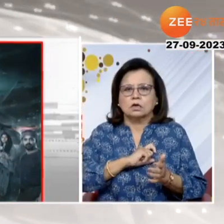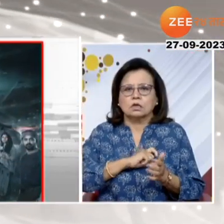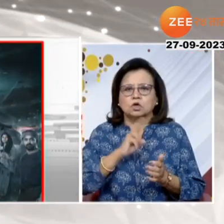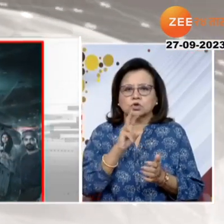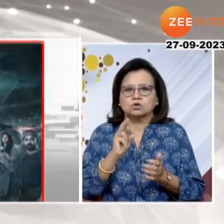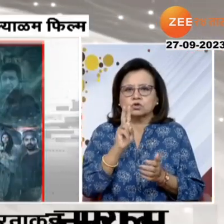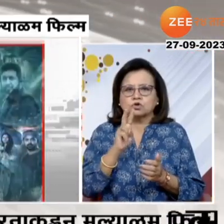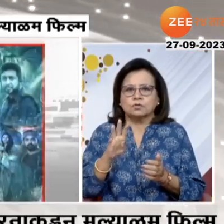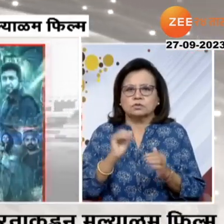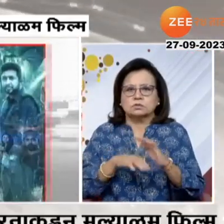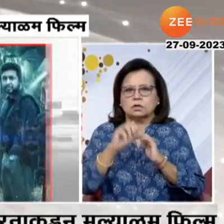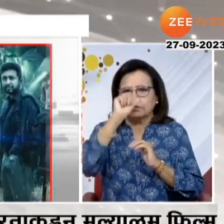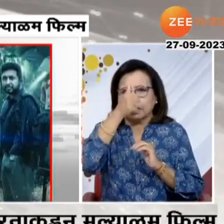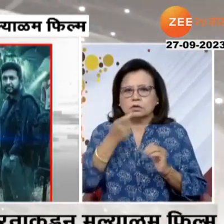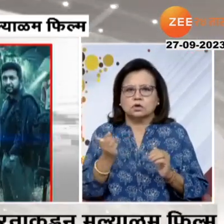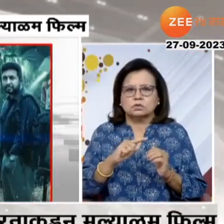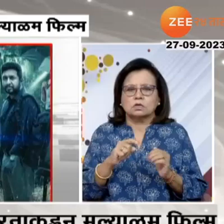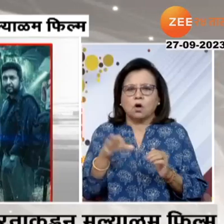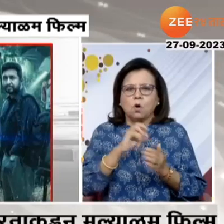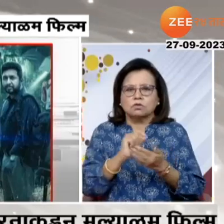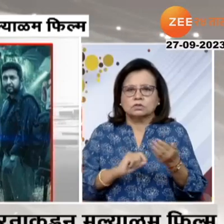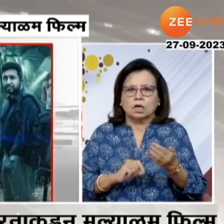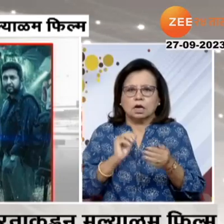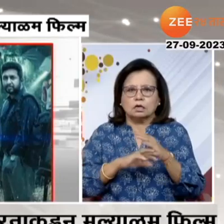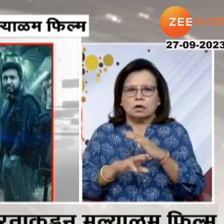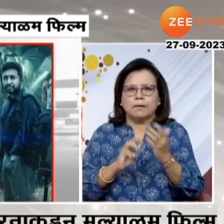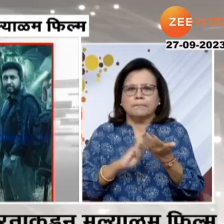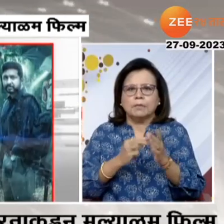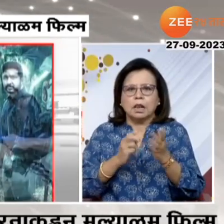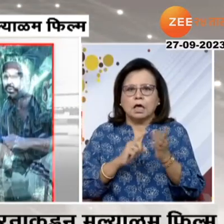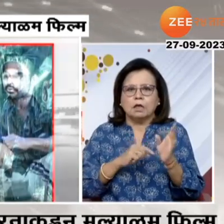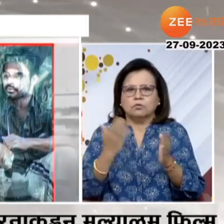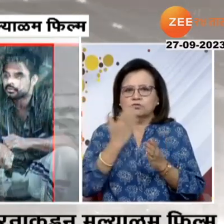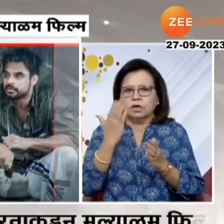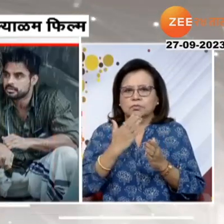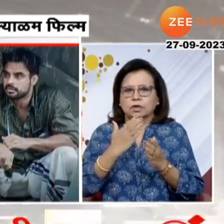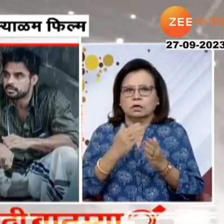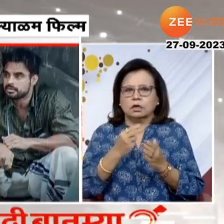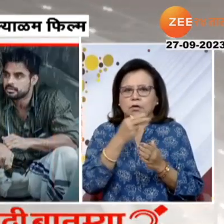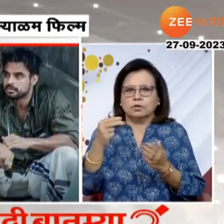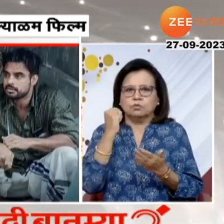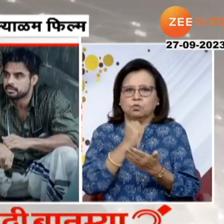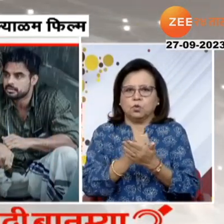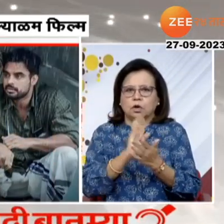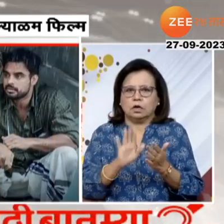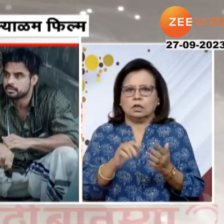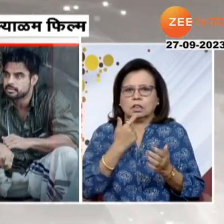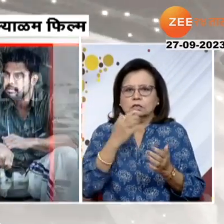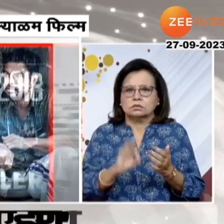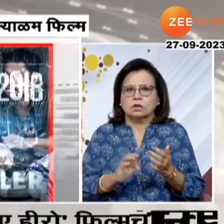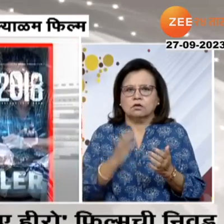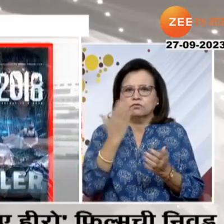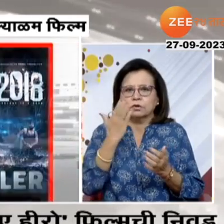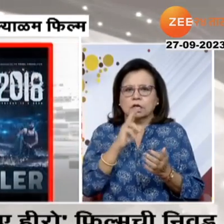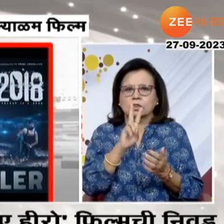ऑस्कर अवॉर्ड 2024 साठी ऑफिशियल एंट्रीसाठी भारताकडून मल्याळम चित्रपटाची निवड झाली आहे. 2018 एव्हरी